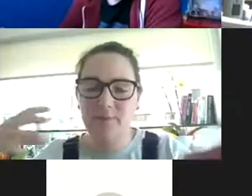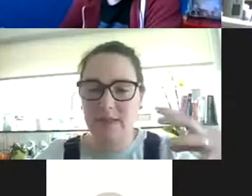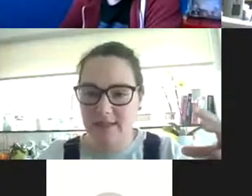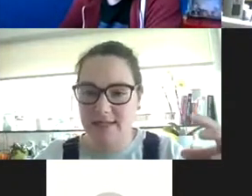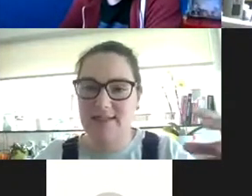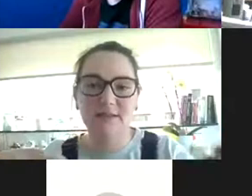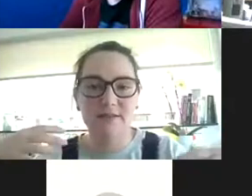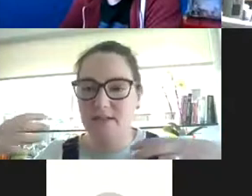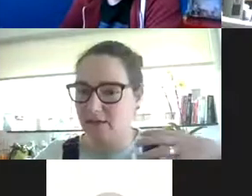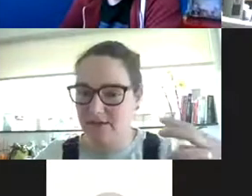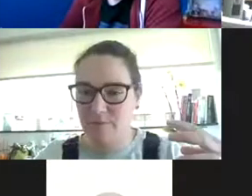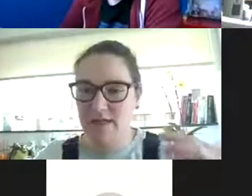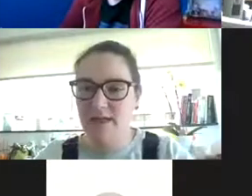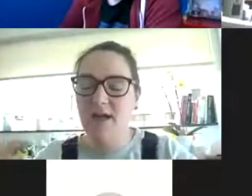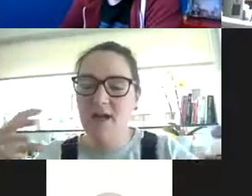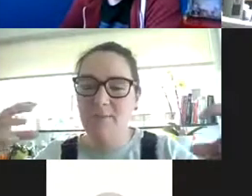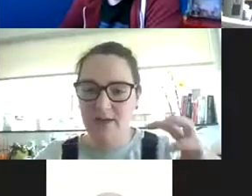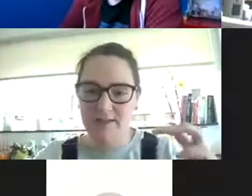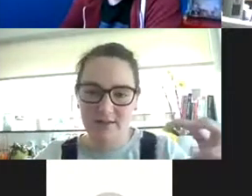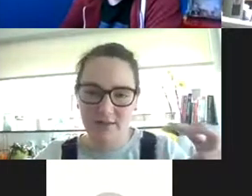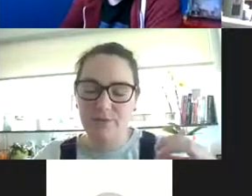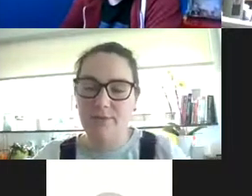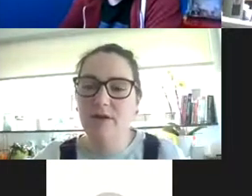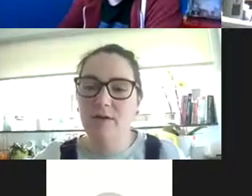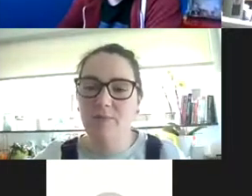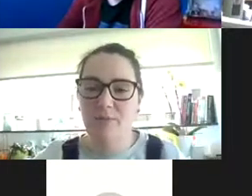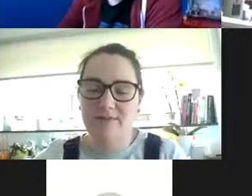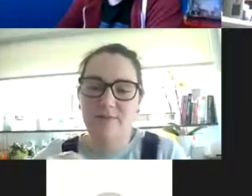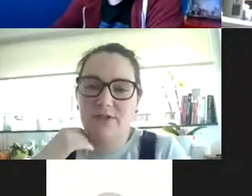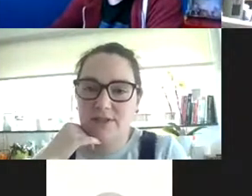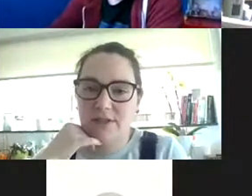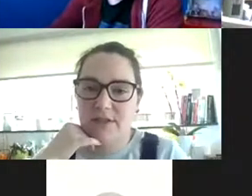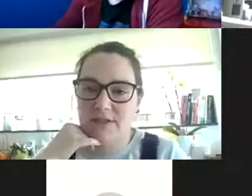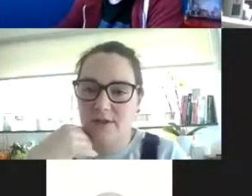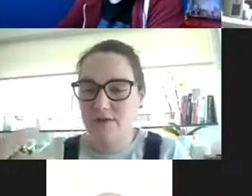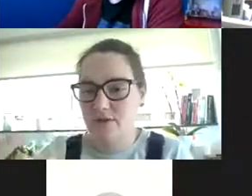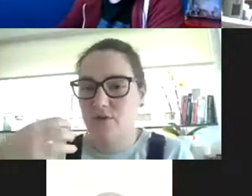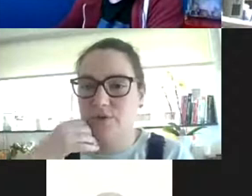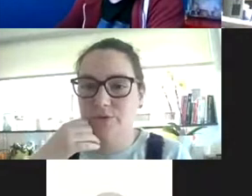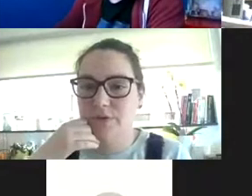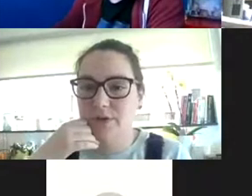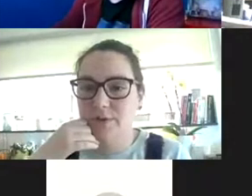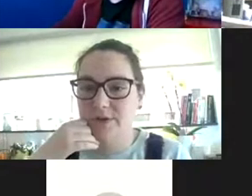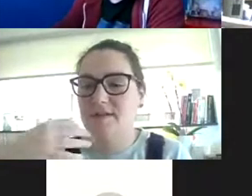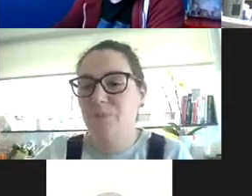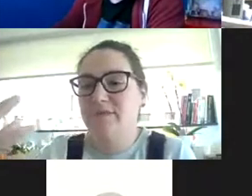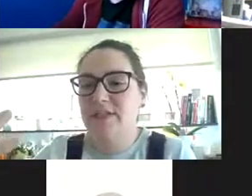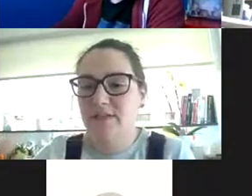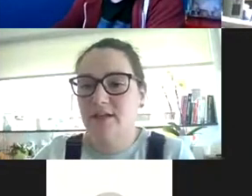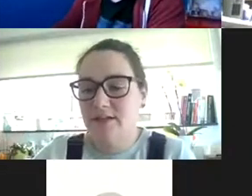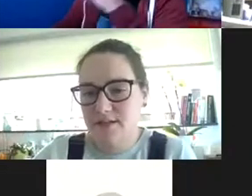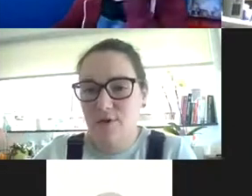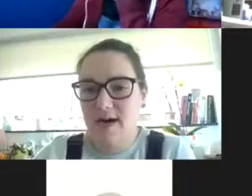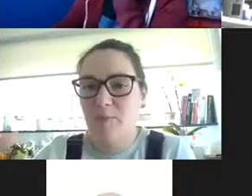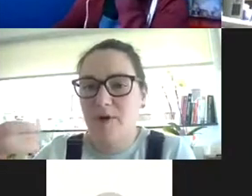hebt. Dat ze wel elkaar zien. Dat ze elkaar kunnen spreken. Maar dat je ze dan ook wel probeert een beetje uit elkaar te doen. Als je het zo wil doen. Want ik snap je